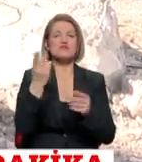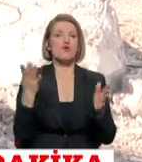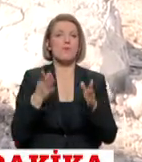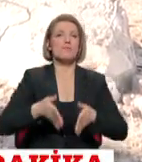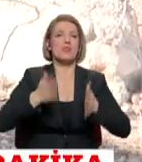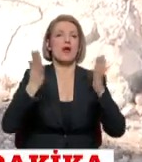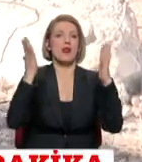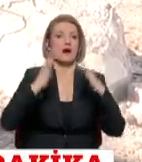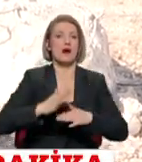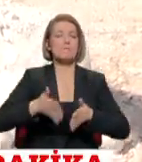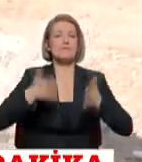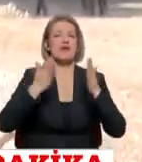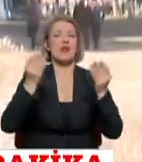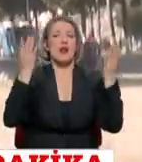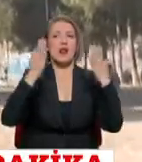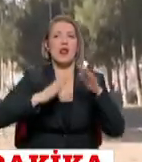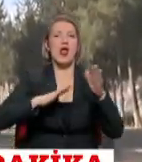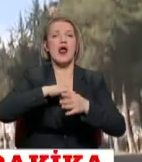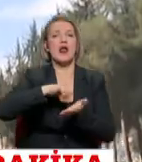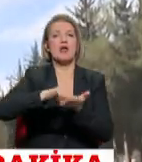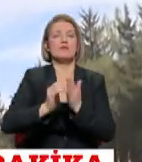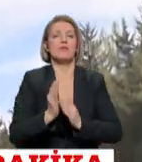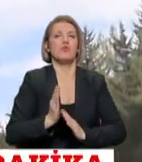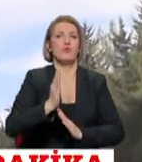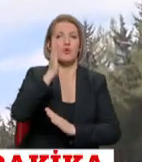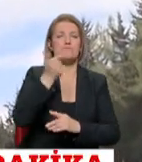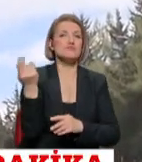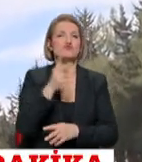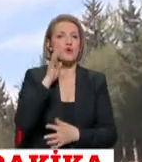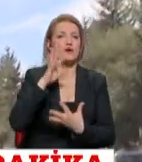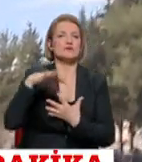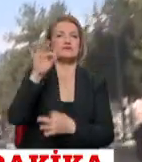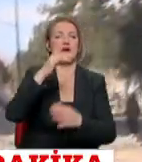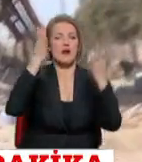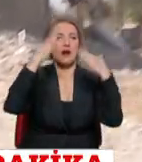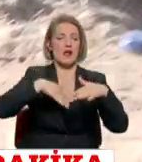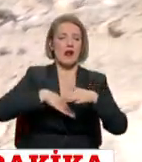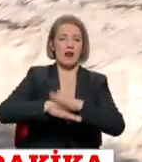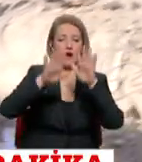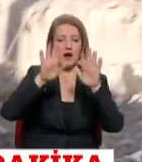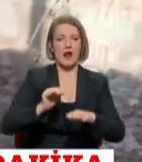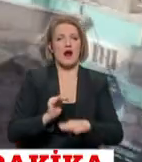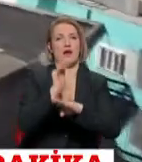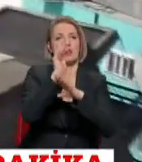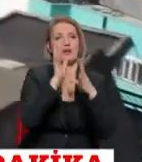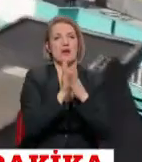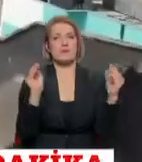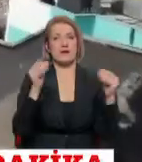bina yıkıldı. Üstelik yıkılan binaların çoğu yüksek katlıydı. Birçok insan o enkazlarda kalarak hayatını